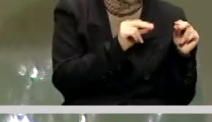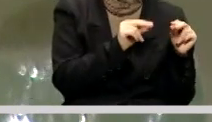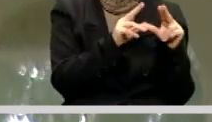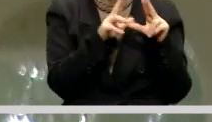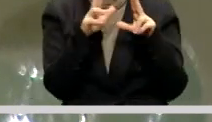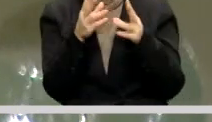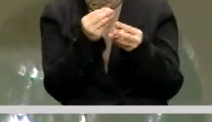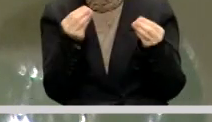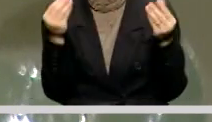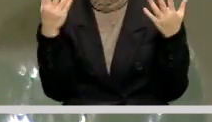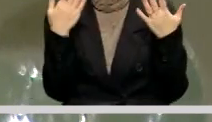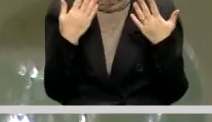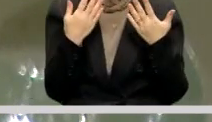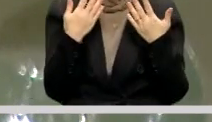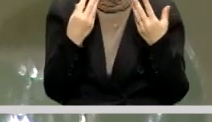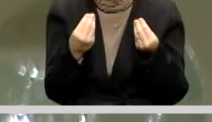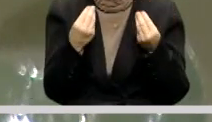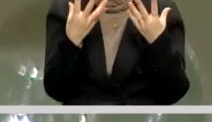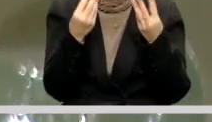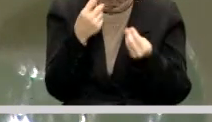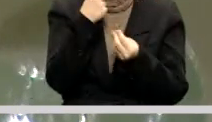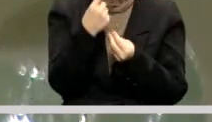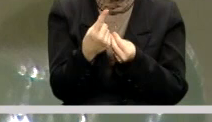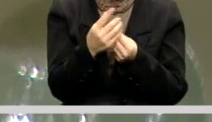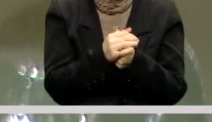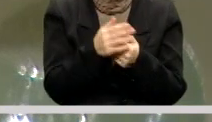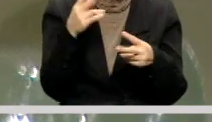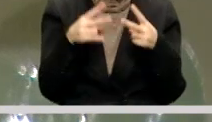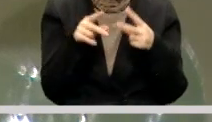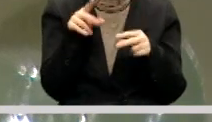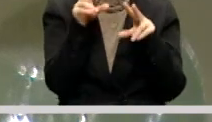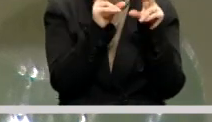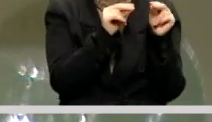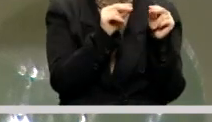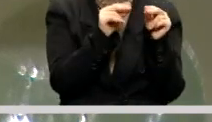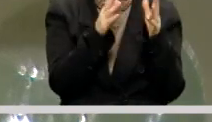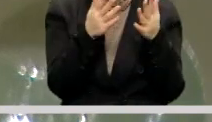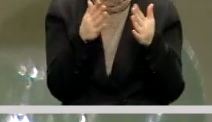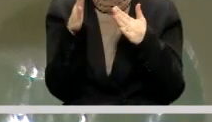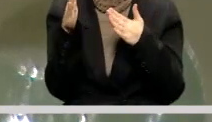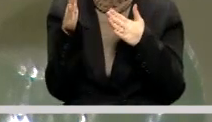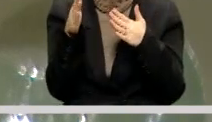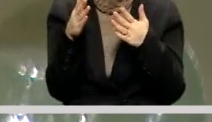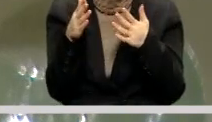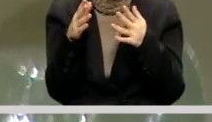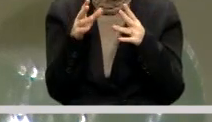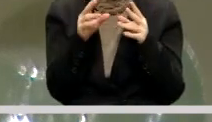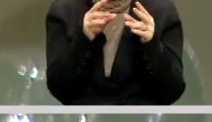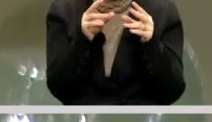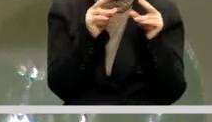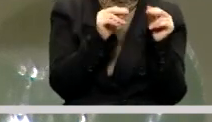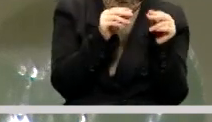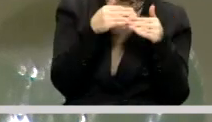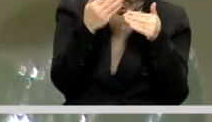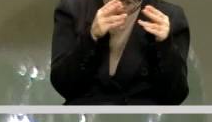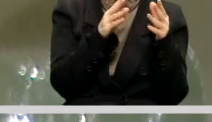bu gece çok güzel uyudum diyoruz. Mesela hiç uykum bölünmedi diyoruz. Bazen de uykularımız bölünüyor. Sabah uyandığımızda böyle bitkin hissediyoruz. Kaç saat uyumuş olmamıza